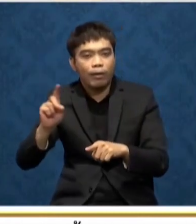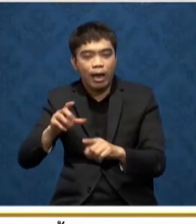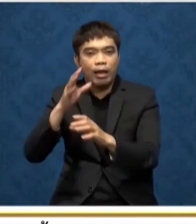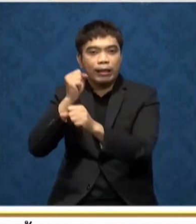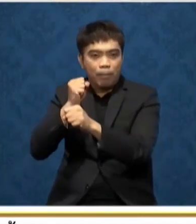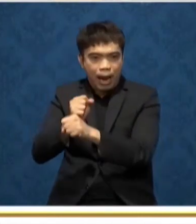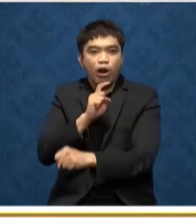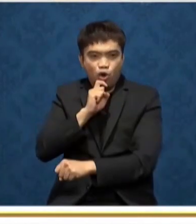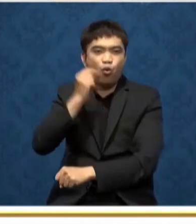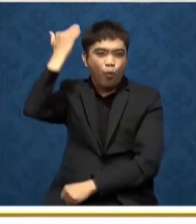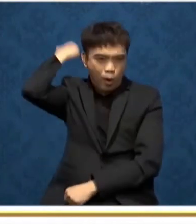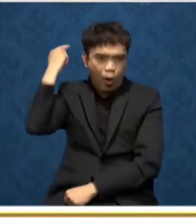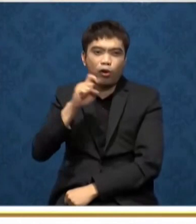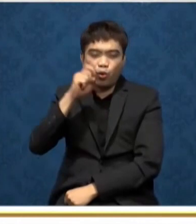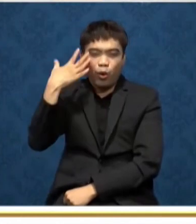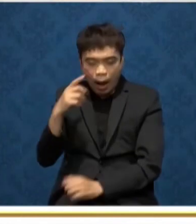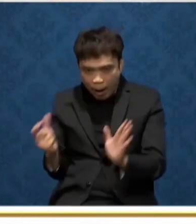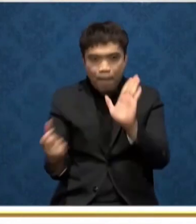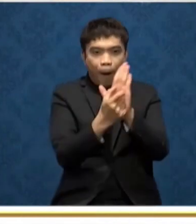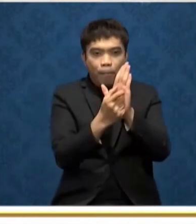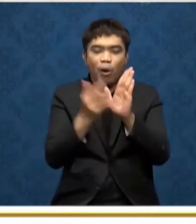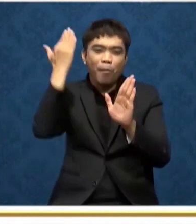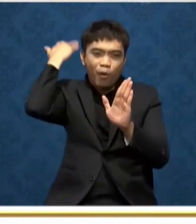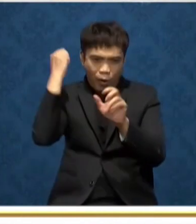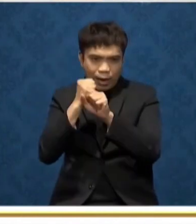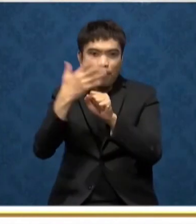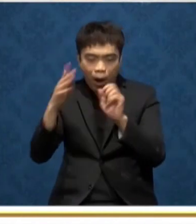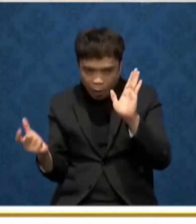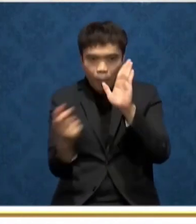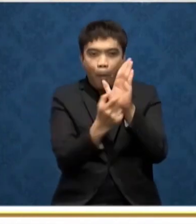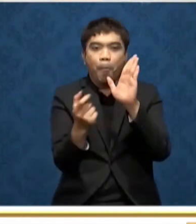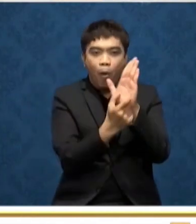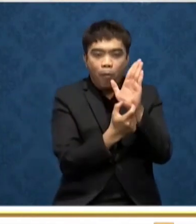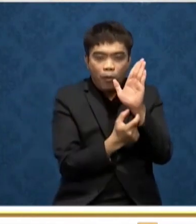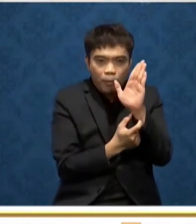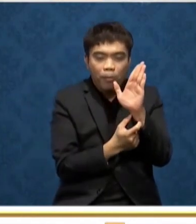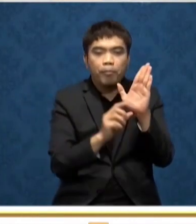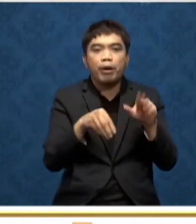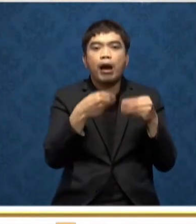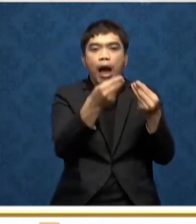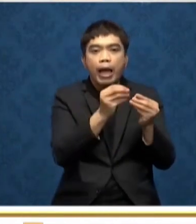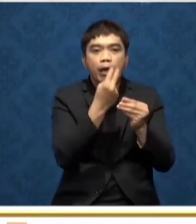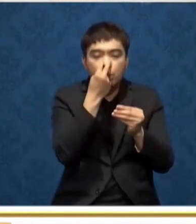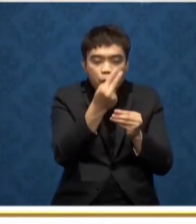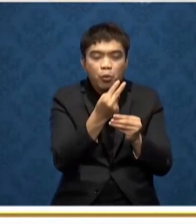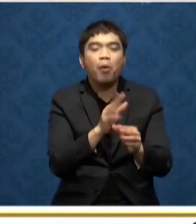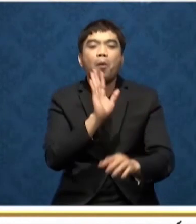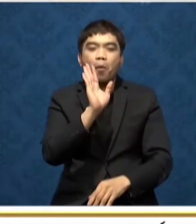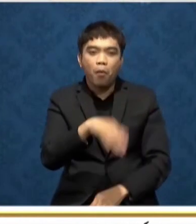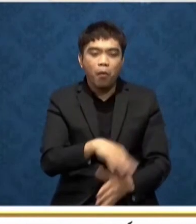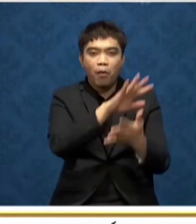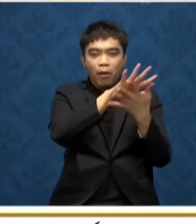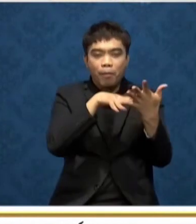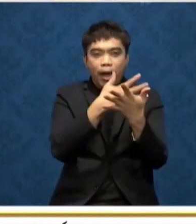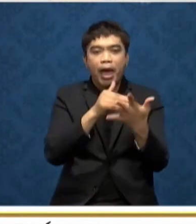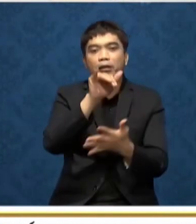มายับใ่หัวข้อแต่ละด้านเพื่ใหดมแผนงานะมความคบหนาในกปติรูปประเทศซึจะทำให้ดูเสมือนว่า ยุ